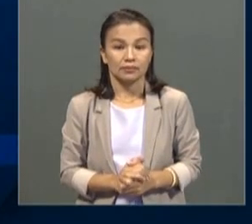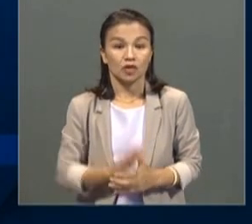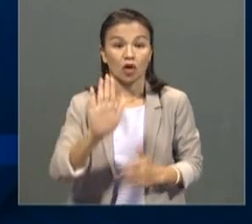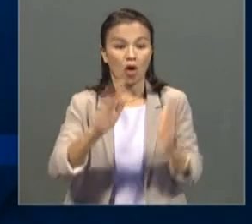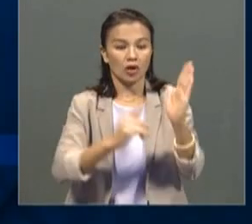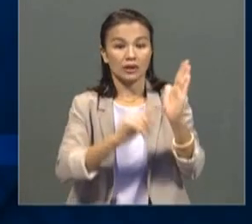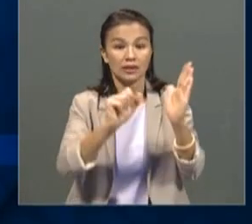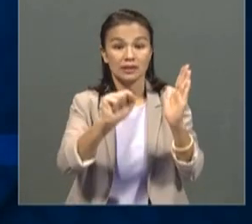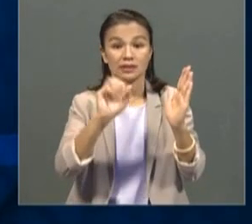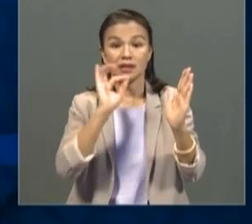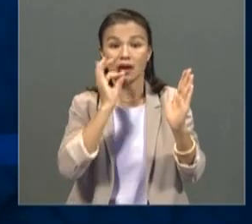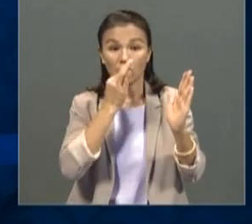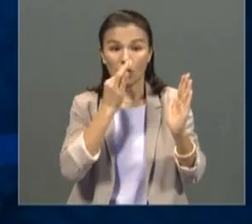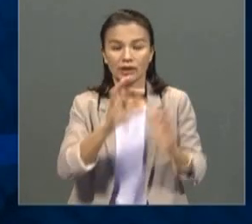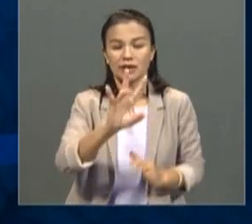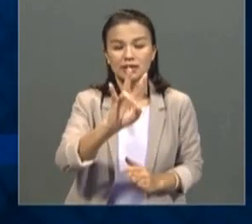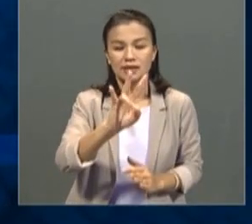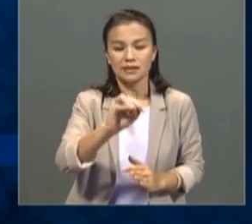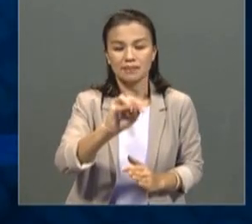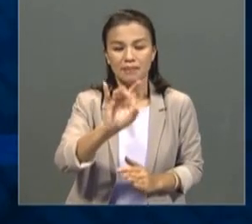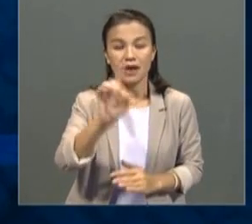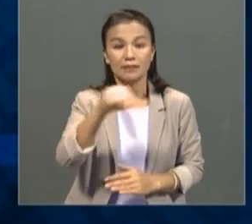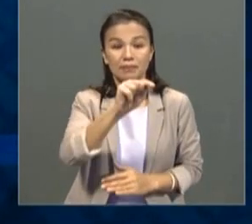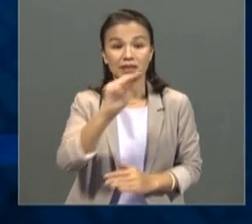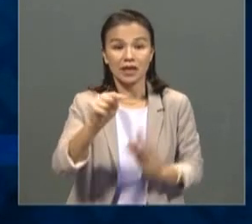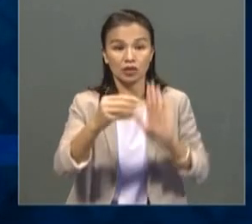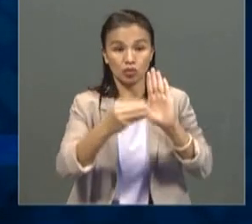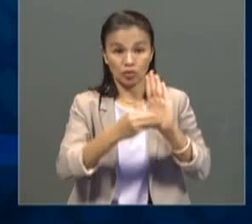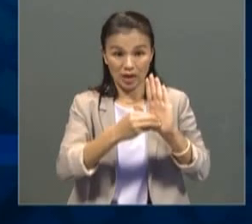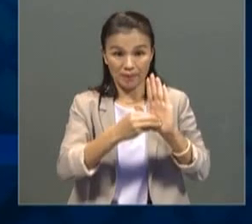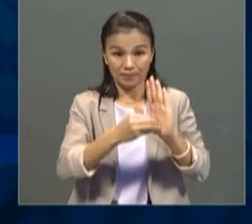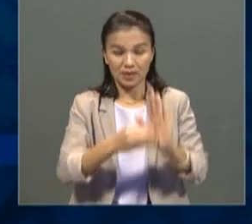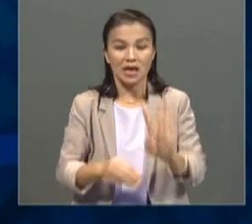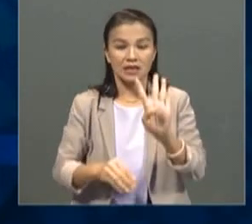တော့68ရာခိုင်နှုန်းပေါ့နော်စမူစာခွန်ကကျတော့